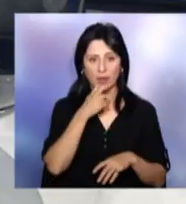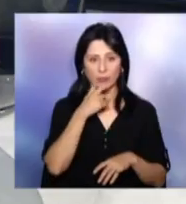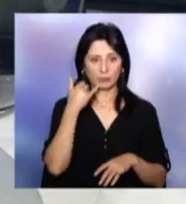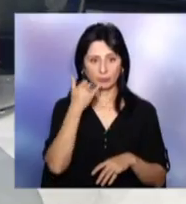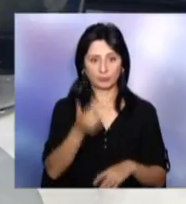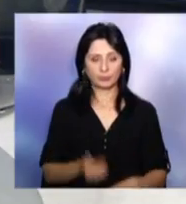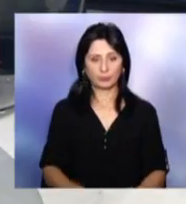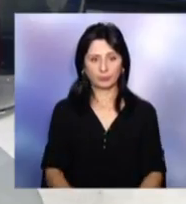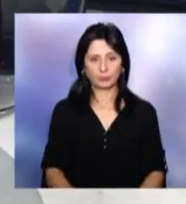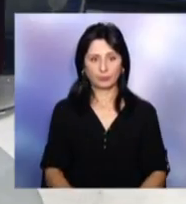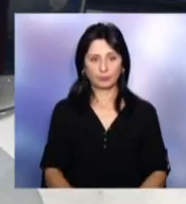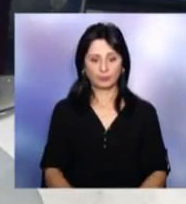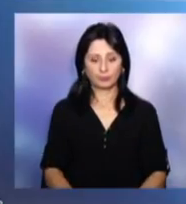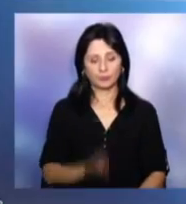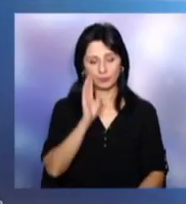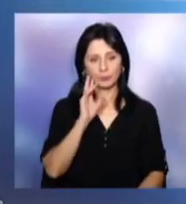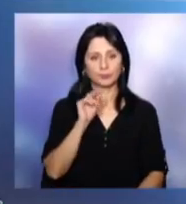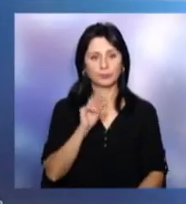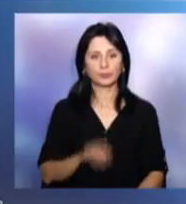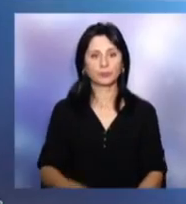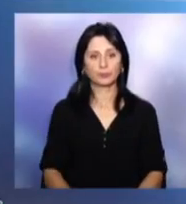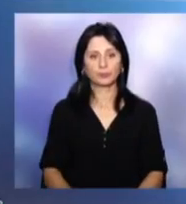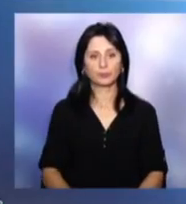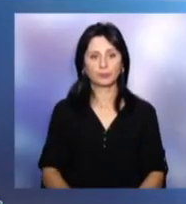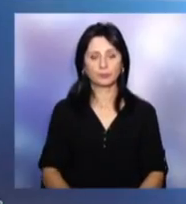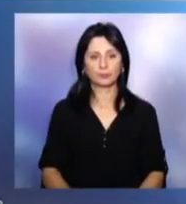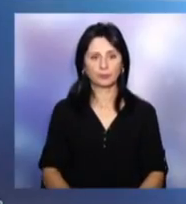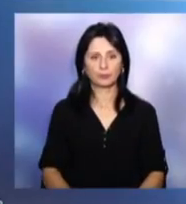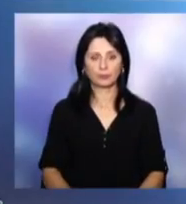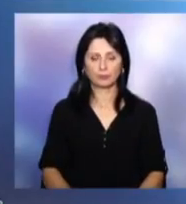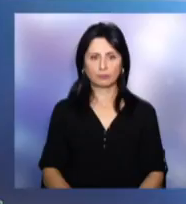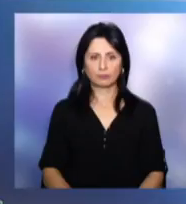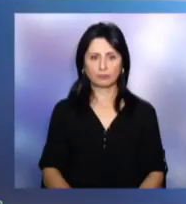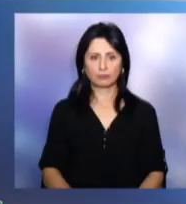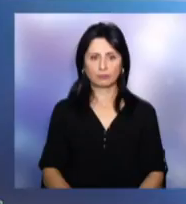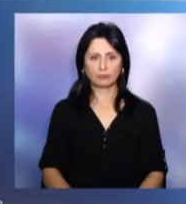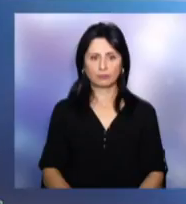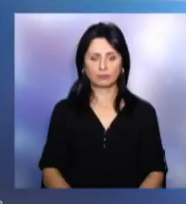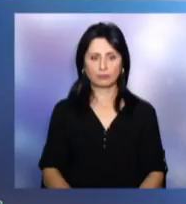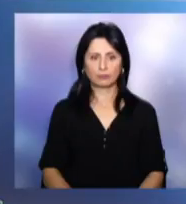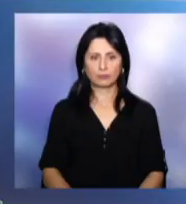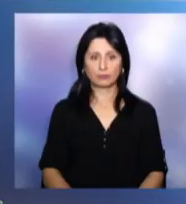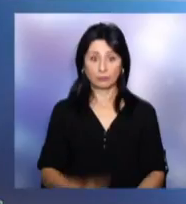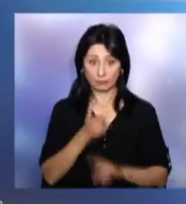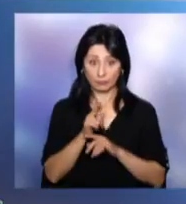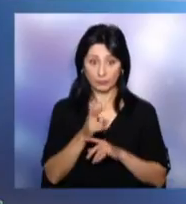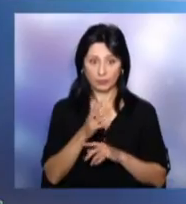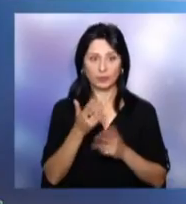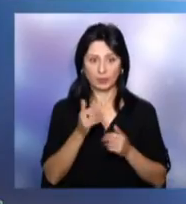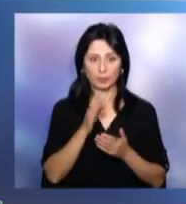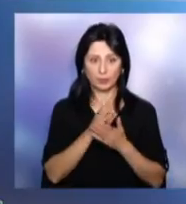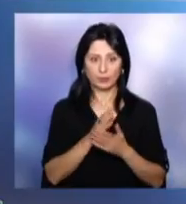უკვე გველოდება. დილამშვიდობისა, გისმენთ. გამარჯობა. კიდევ ერთი ვარ?